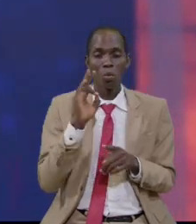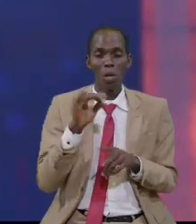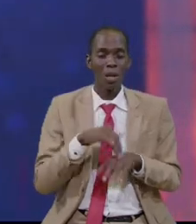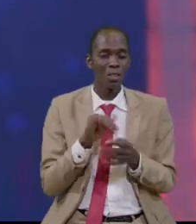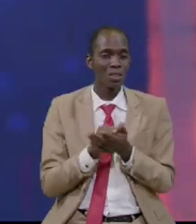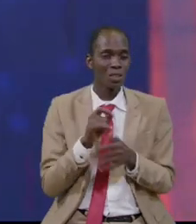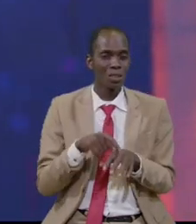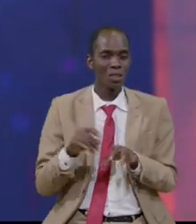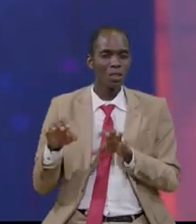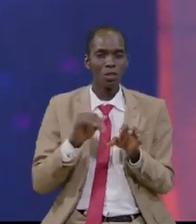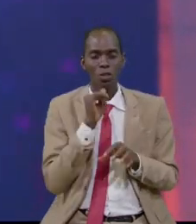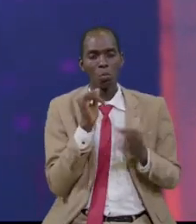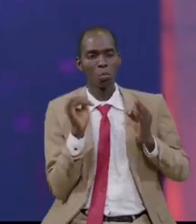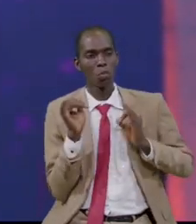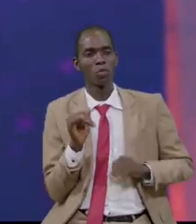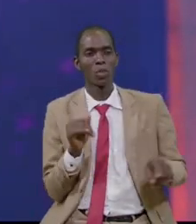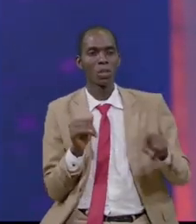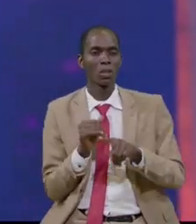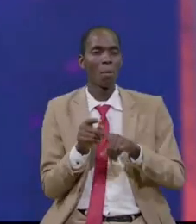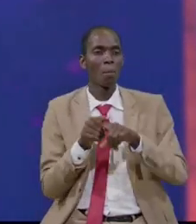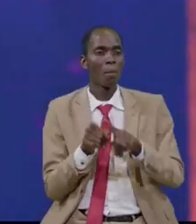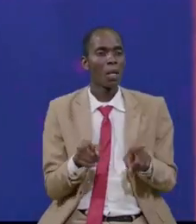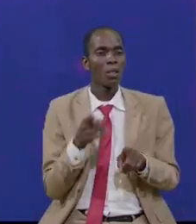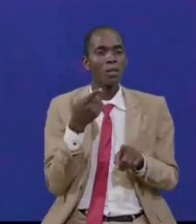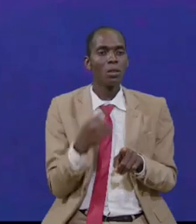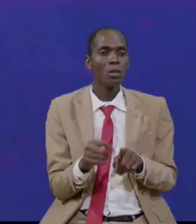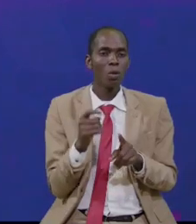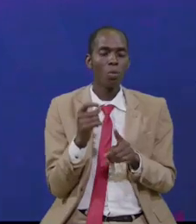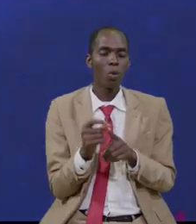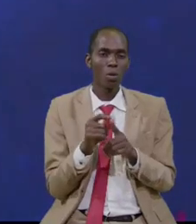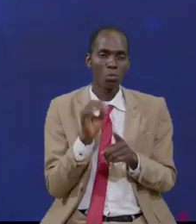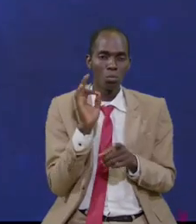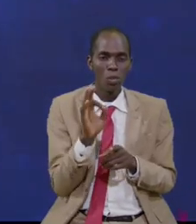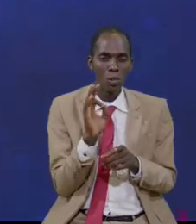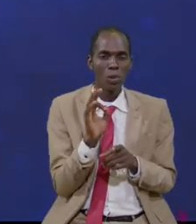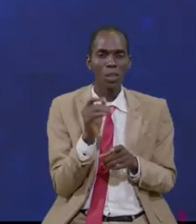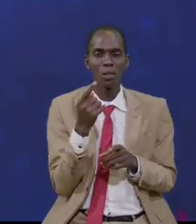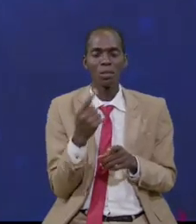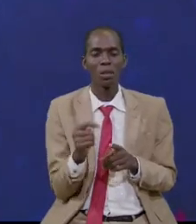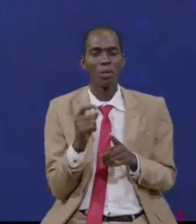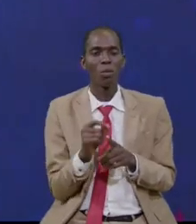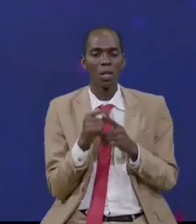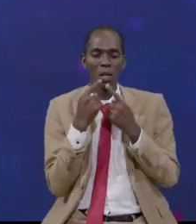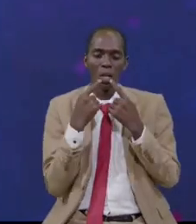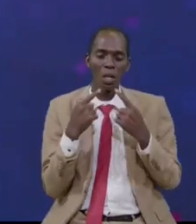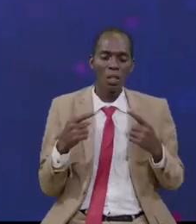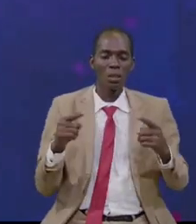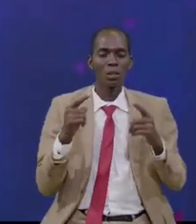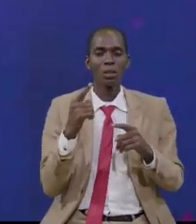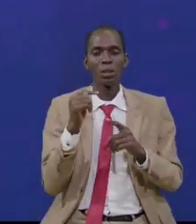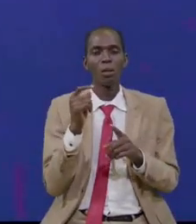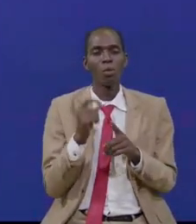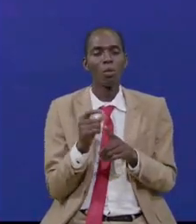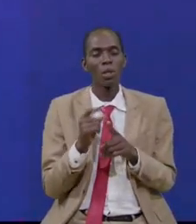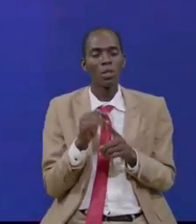Mais la parole qui leur fut annoncée qu'il a été déclaré, la